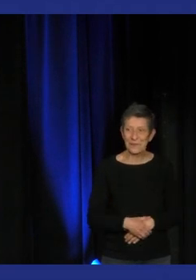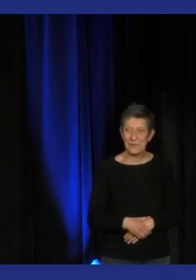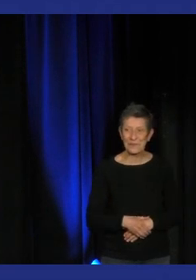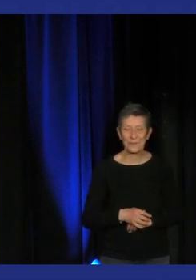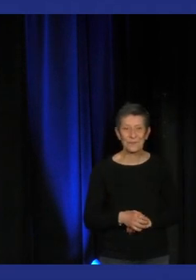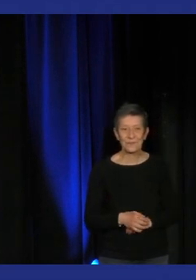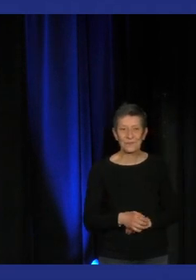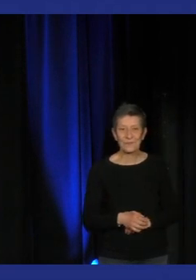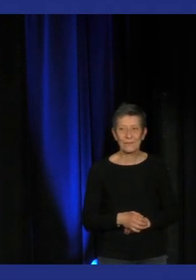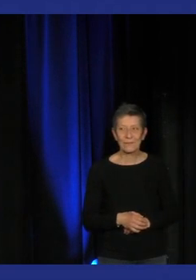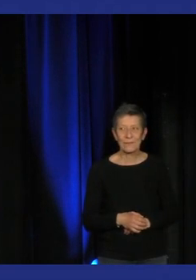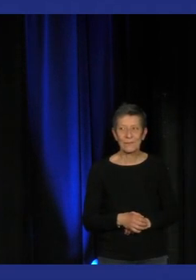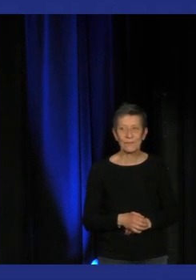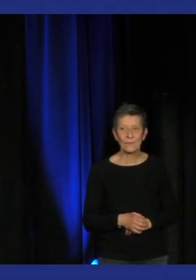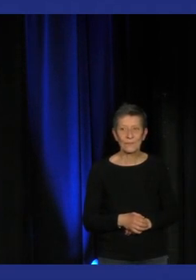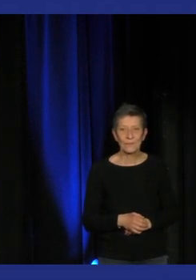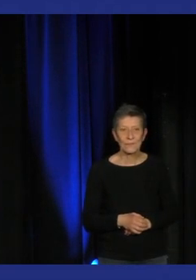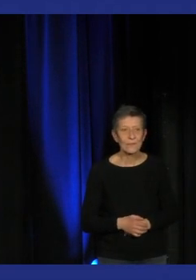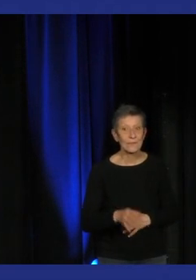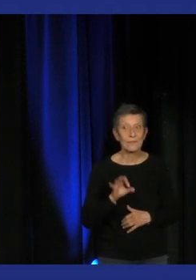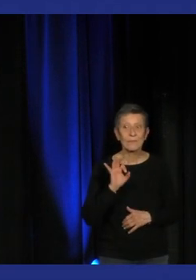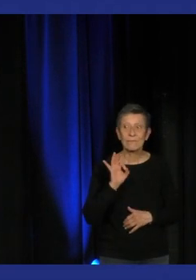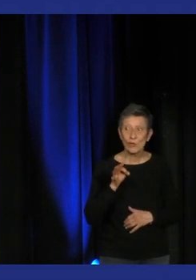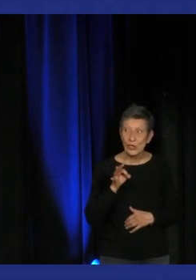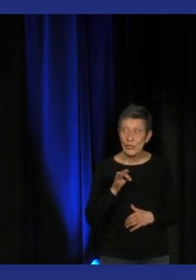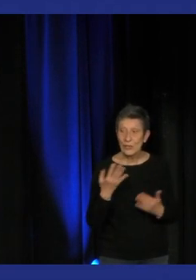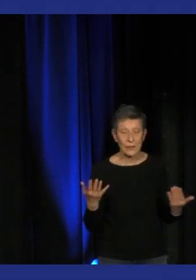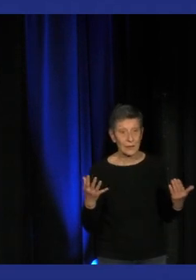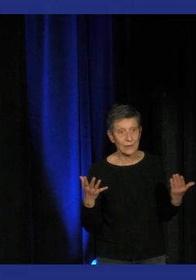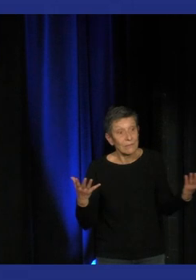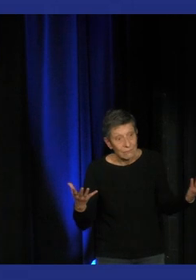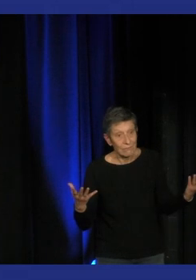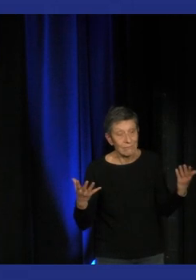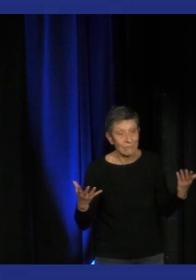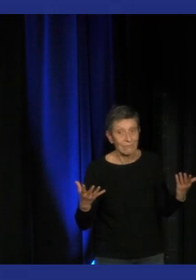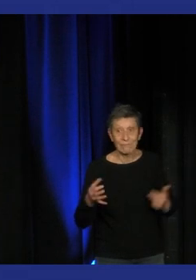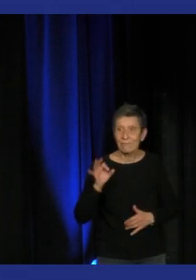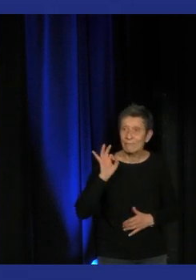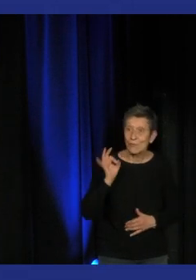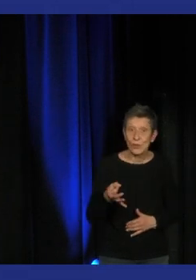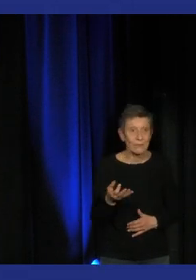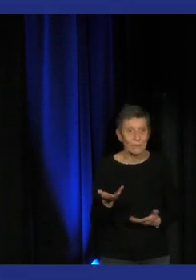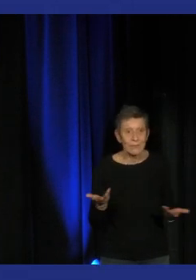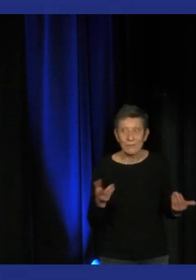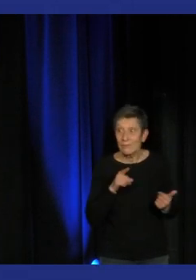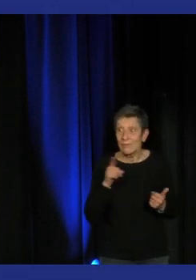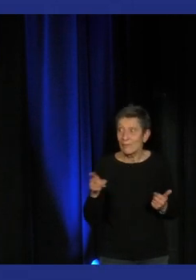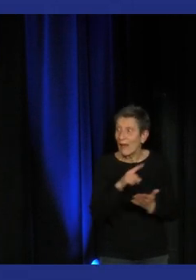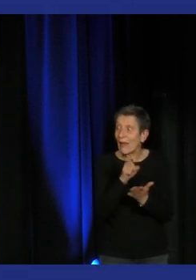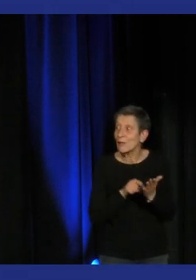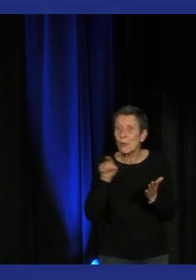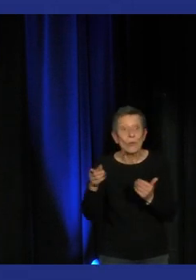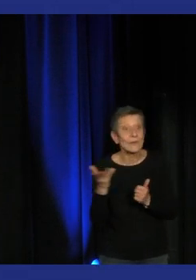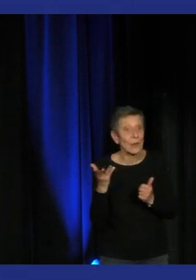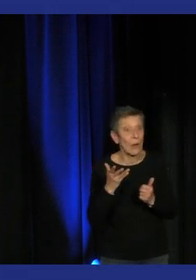réponse. Déjà, effectivement, vous abordez une vraie question qui est est-ce que le handicap, ça existe ? C'est le handicap